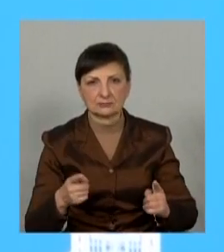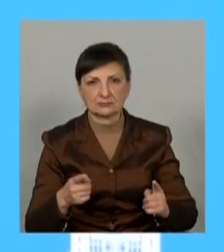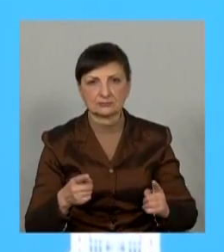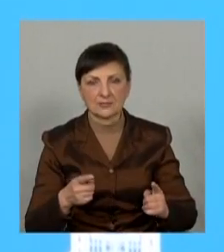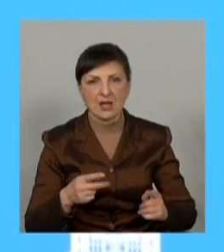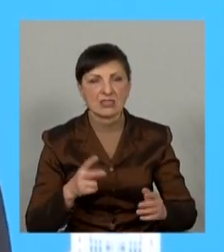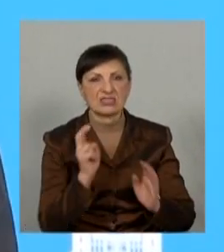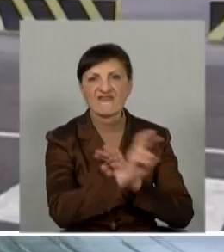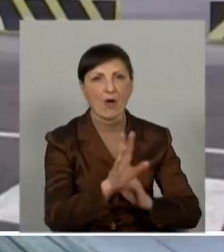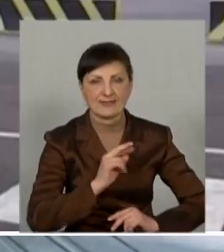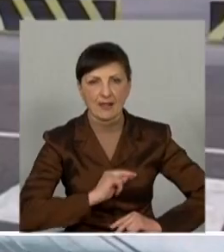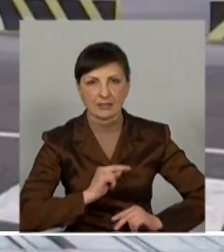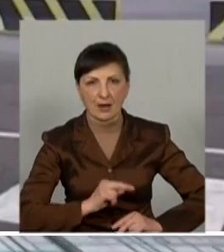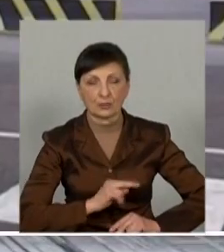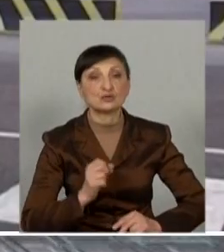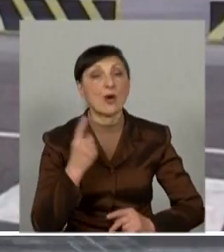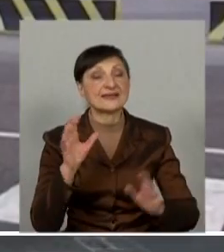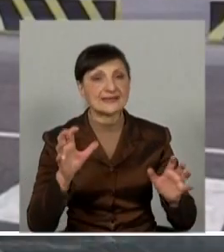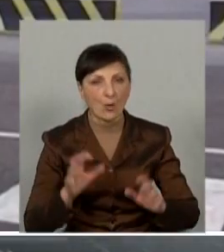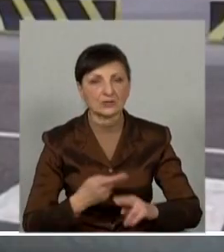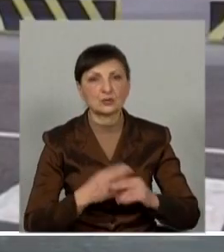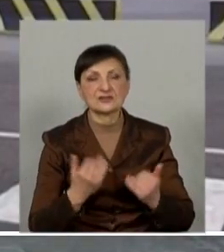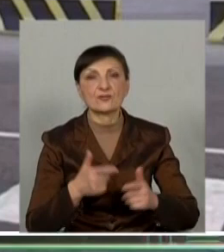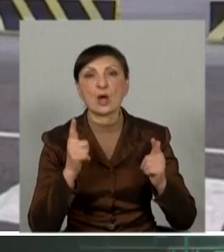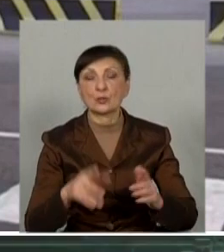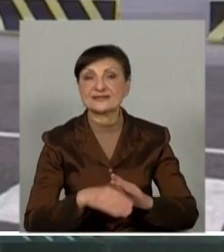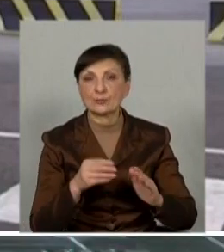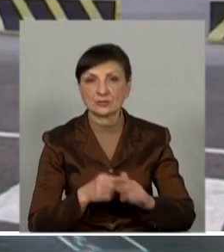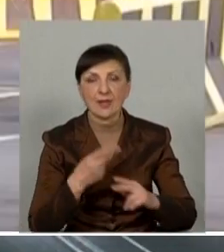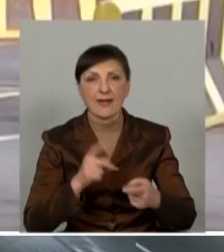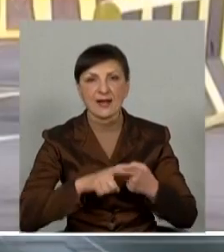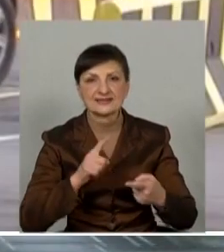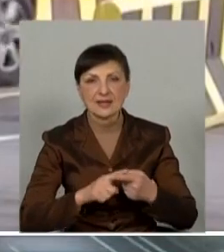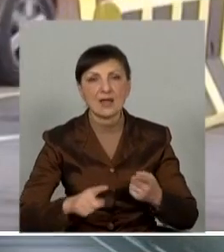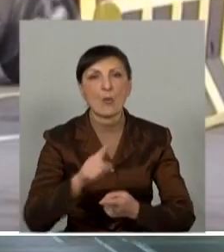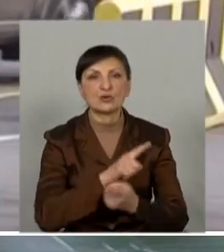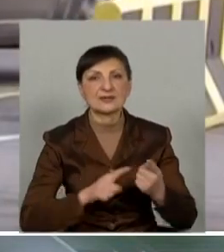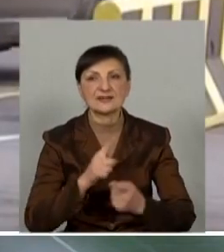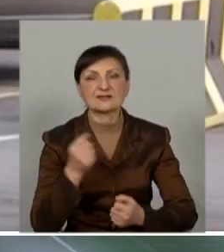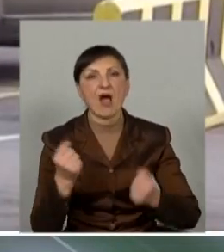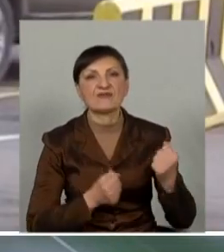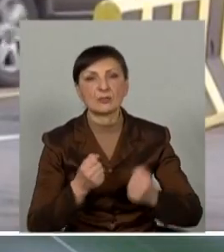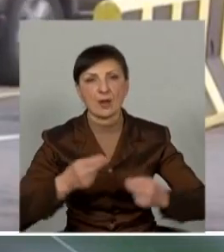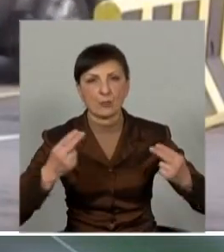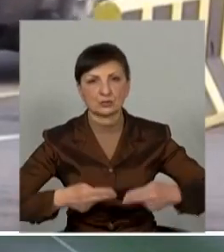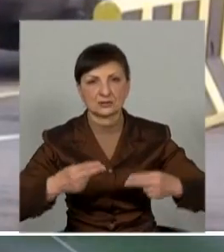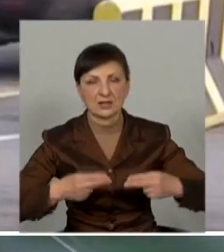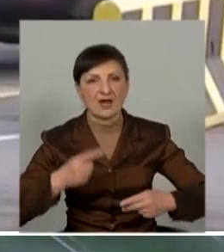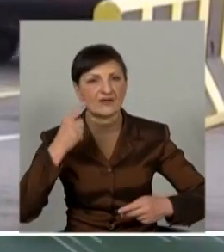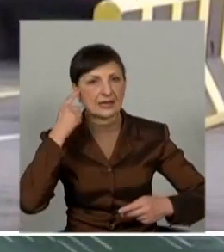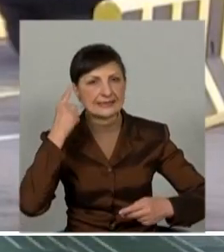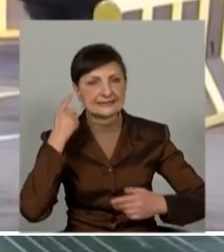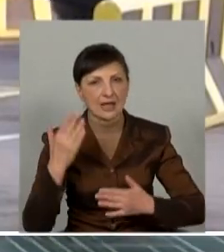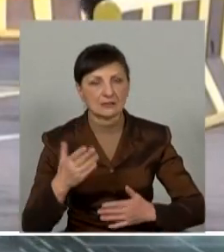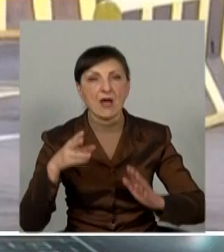выходя на рабочее место. Еще один закон, который сегодня одобрили депутаты, касается модернизации автомобильных пропускных пунктов в Кыргызстане.